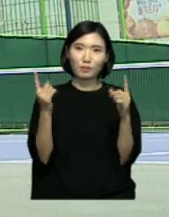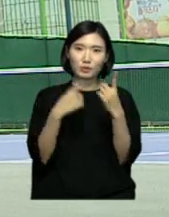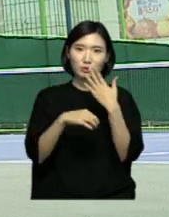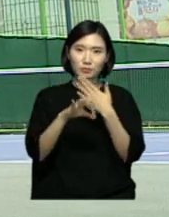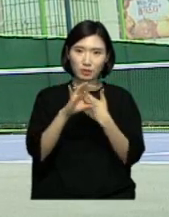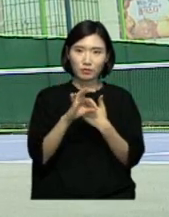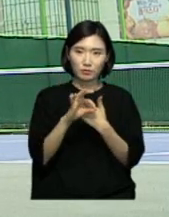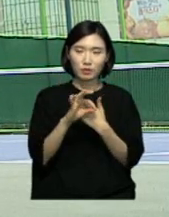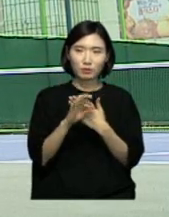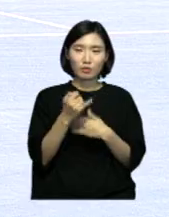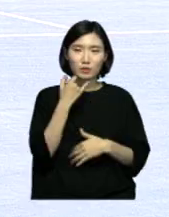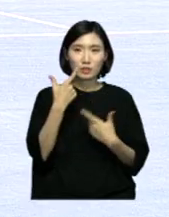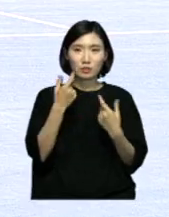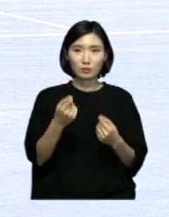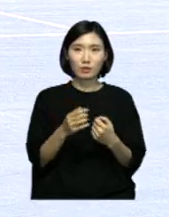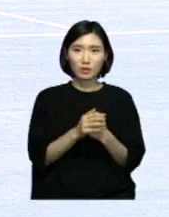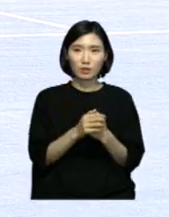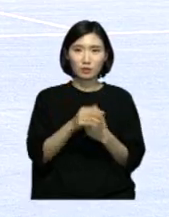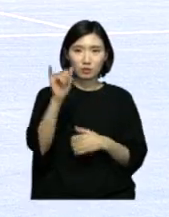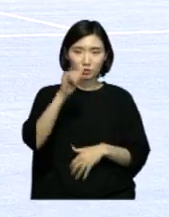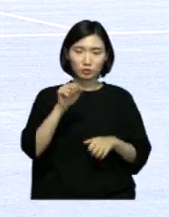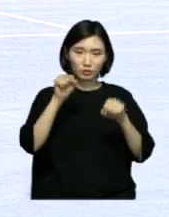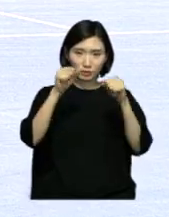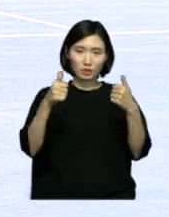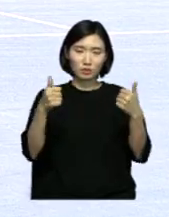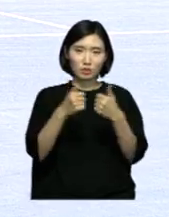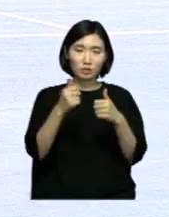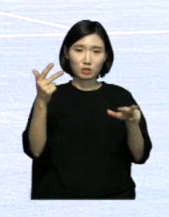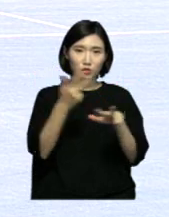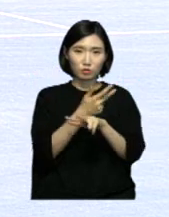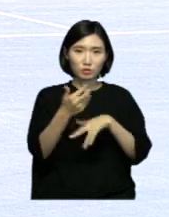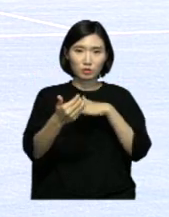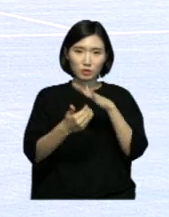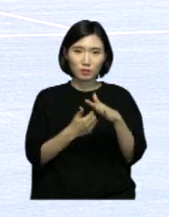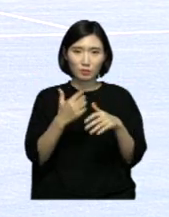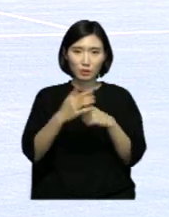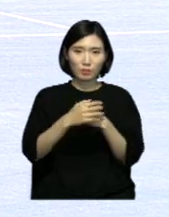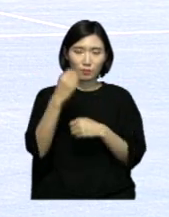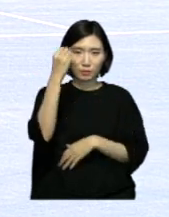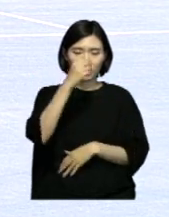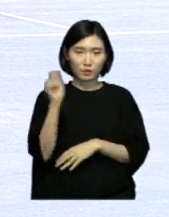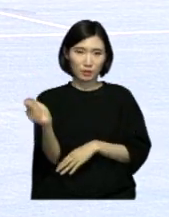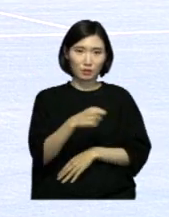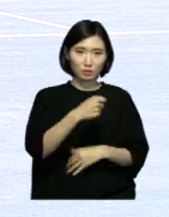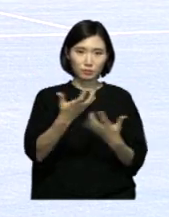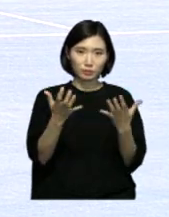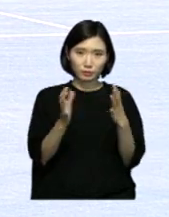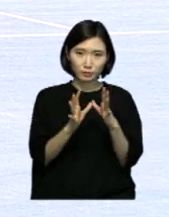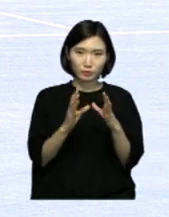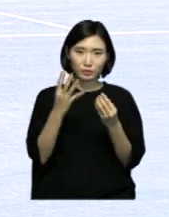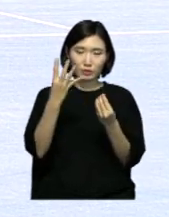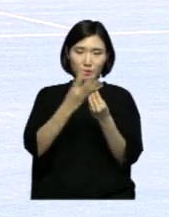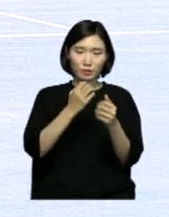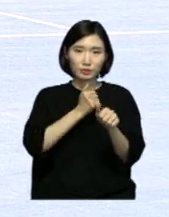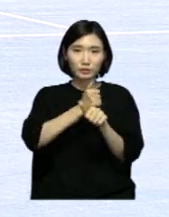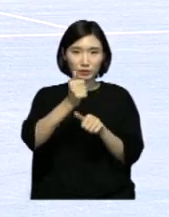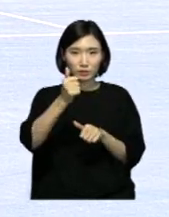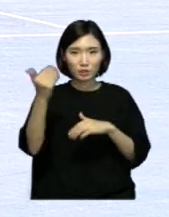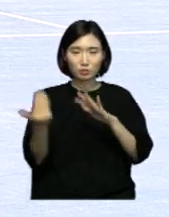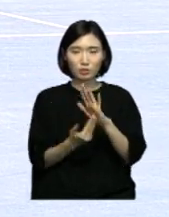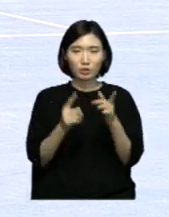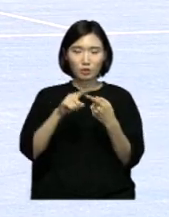전망입니다. 전국체전이 일주일 앞으로 다가오면서 마포고등학교 테니스부의 대회 4연패 달성 여부에